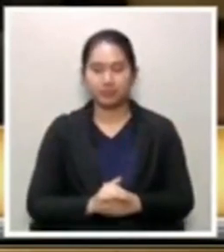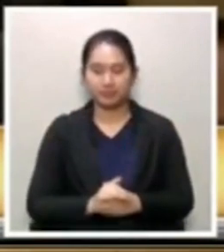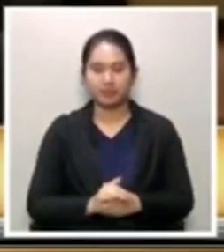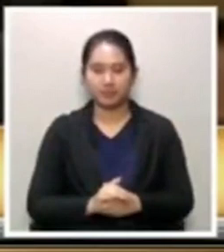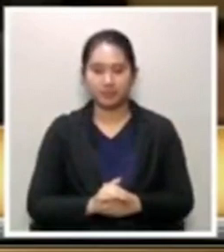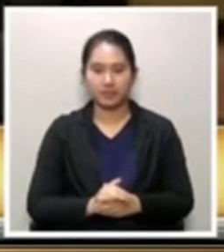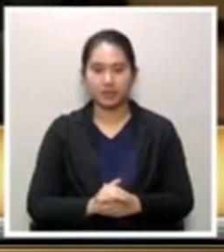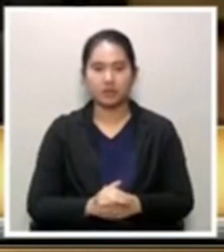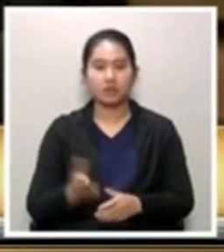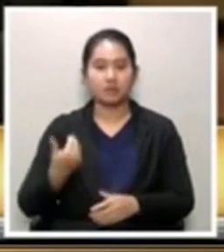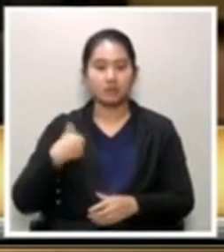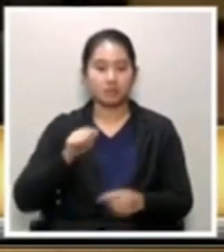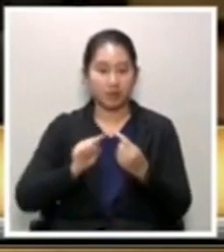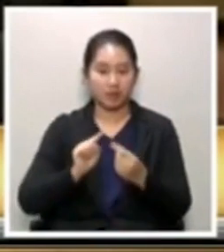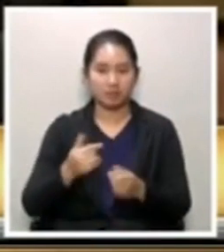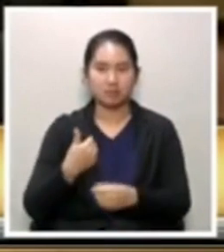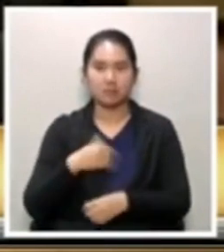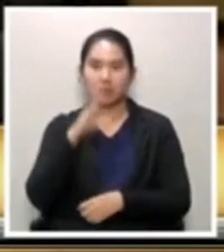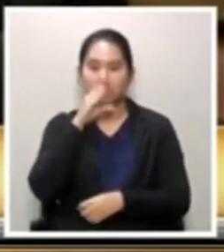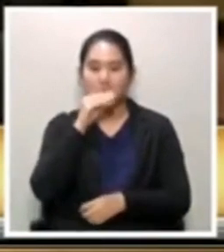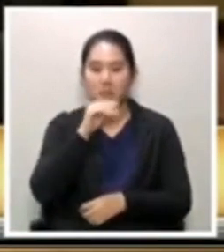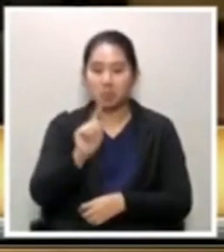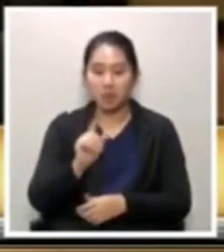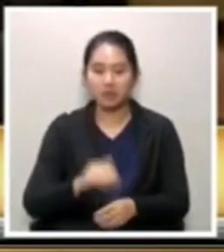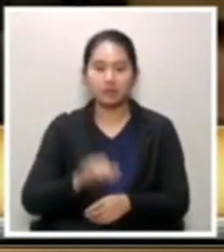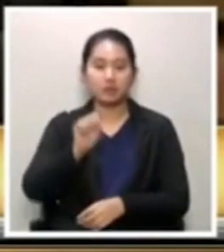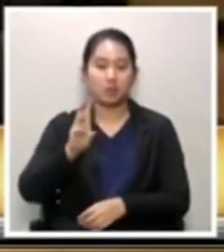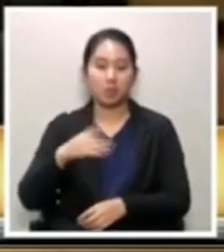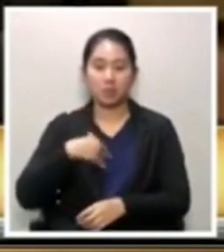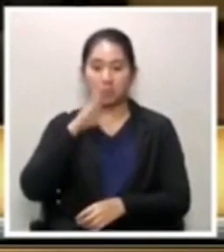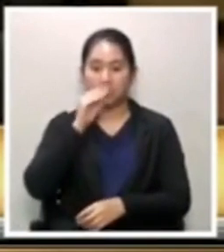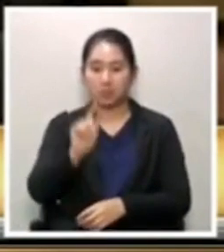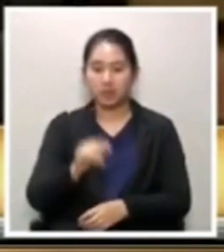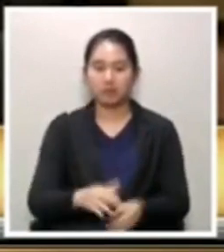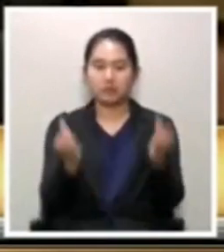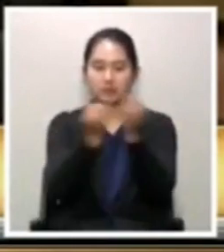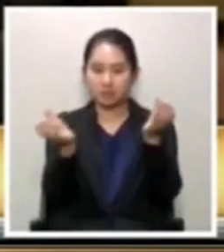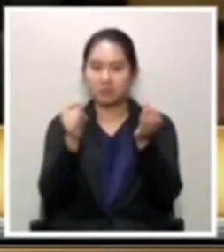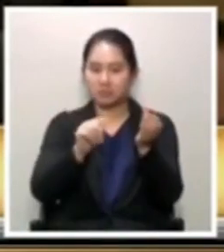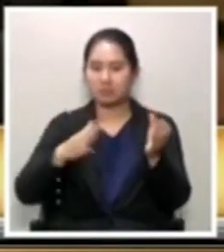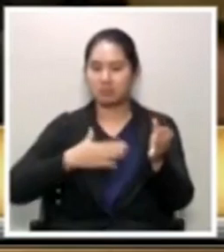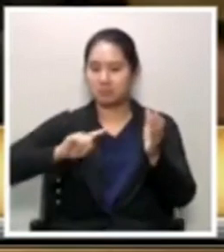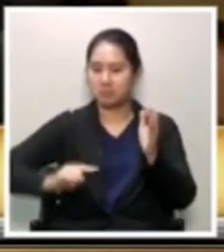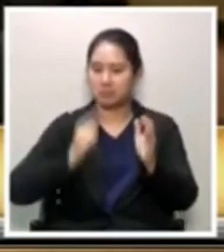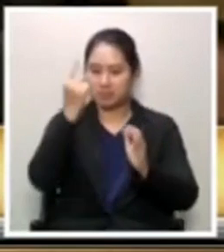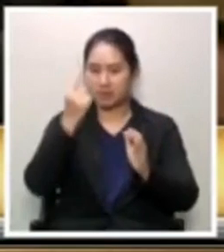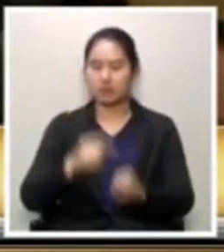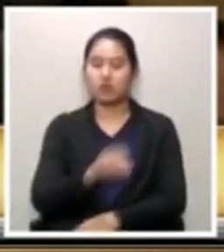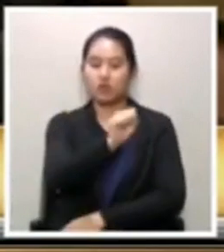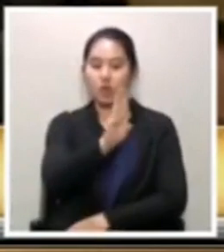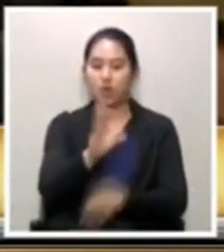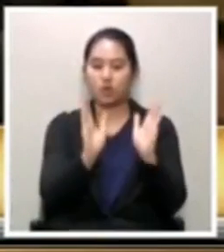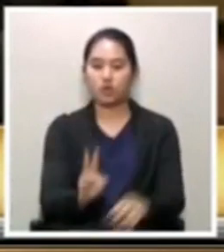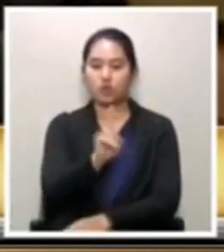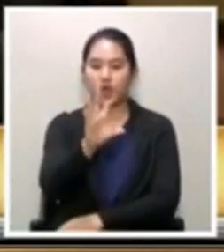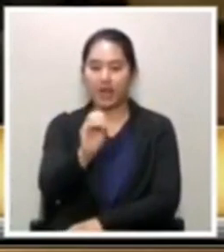ฒิสภาอีกบางท่านนะครับคุยโตใหญ่โตเลยฮะบอกว่าการรัฐธรรมนูญฉบับนี้เขาเป็นคนคิดริเริ่มเองแหละให้มีสว250คนและ